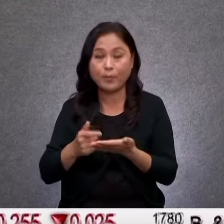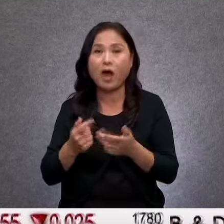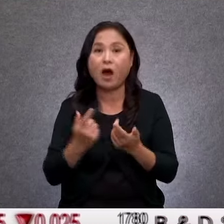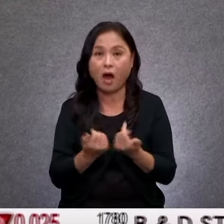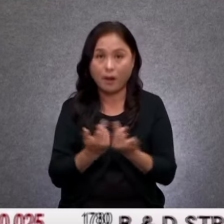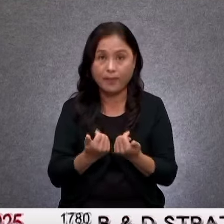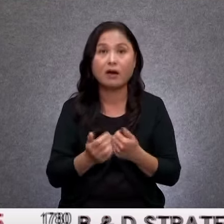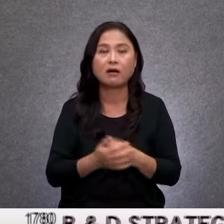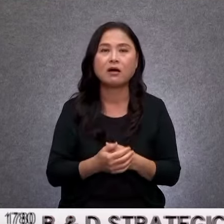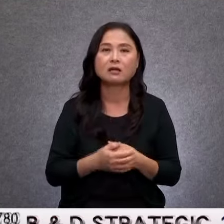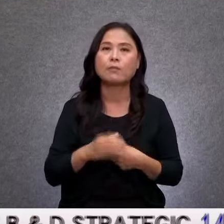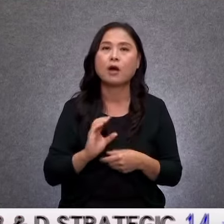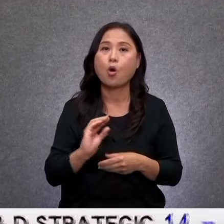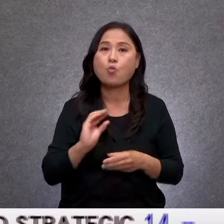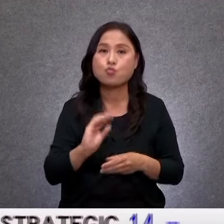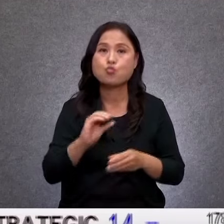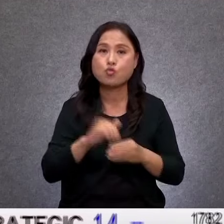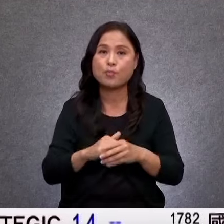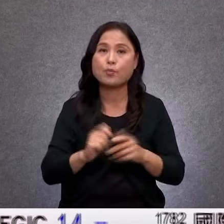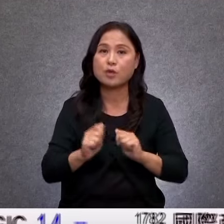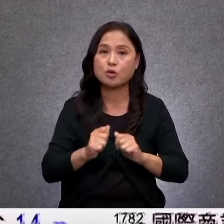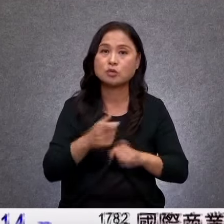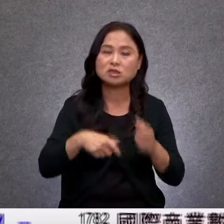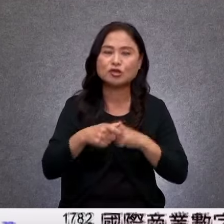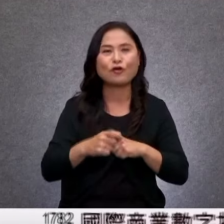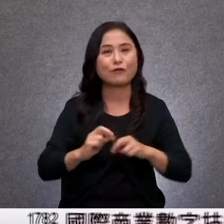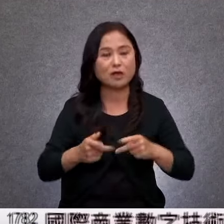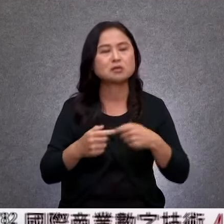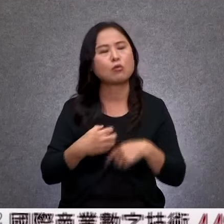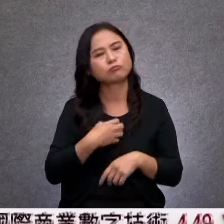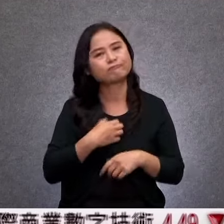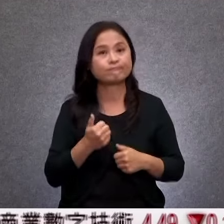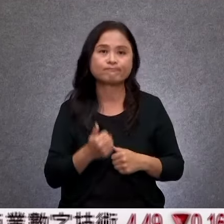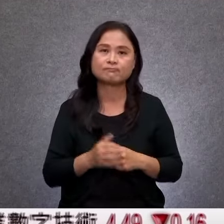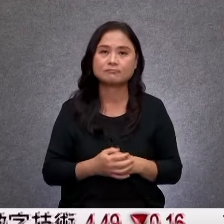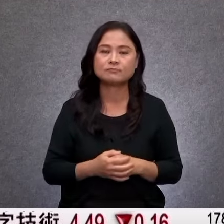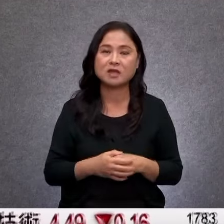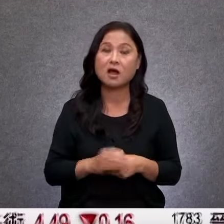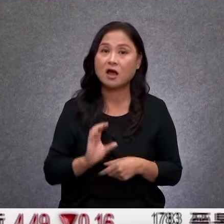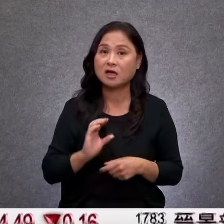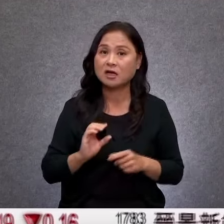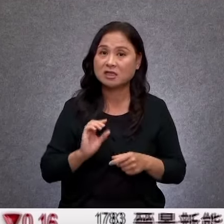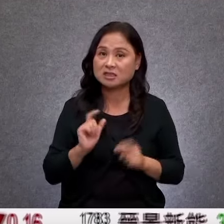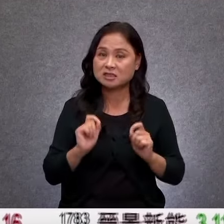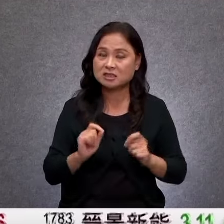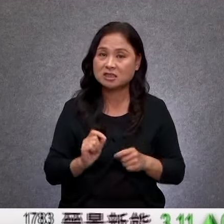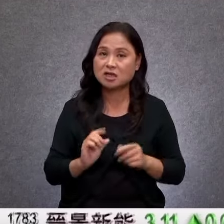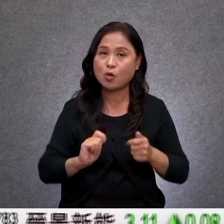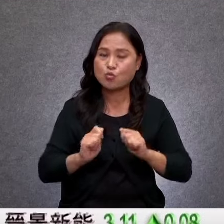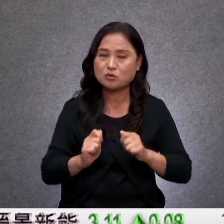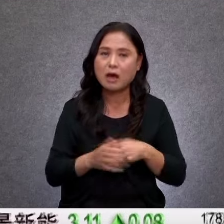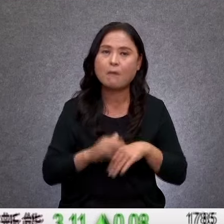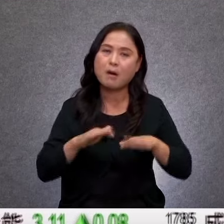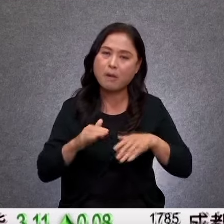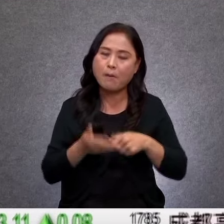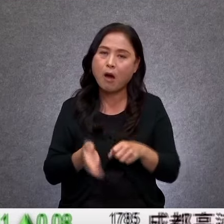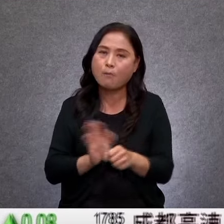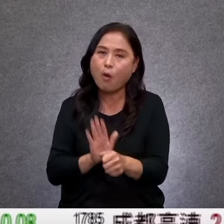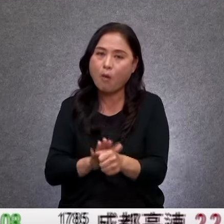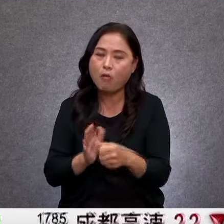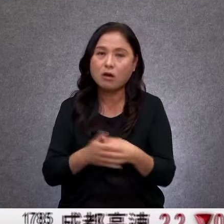做適當的一些合理的調整，咁咧我哋個股票市場咧，我覺得咧個發展我都係樂觀嘅。 即係股市方面都係要